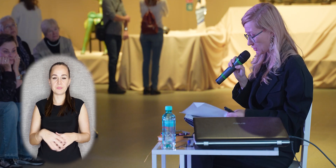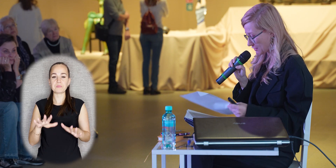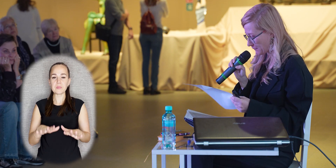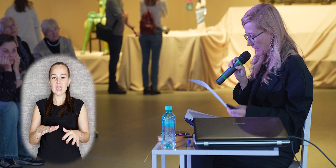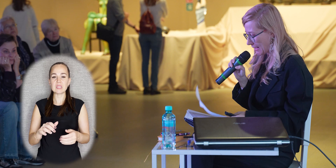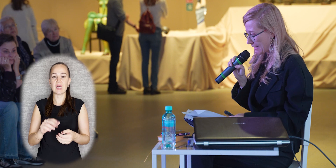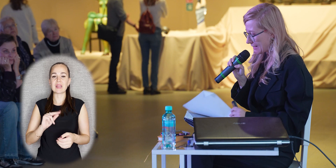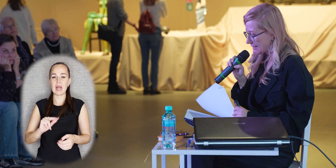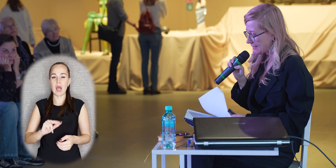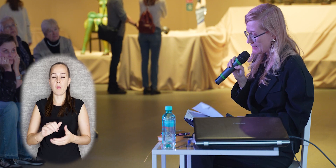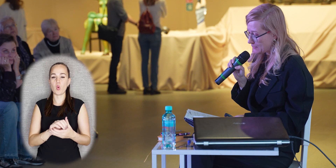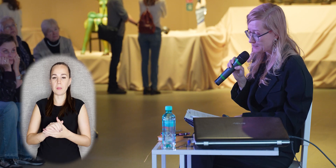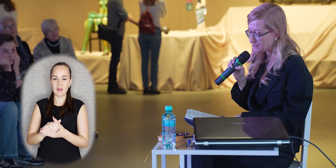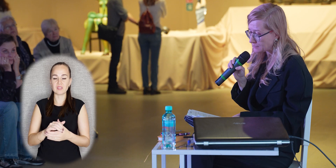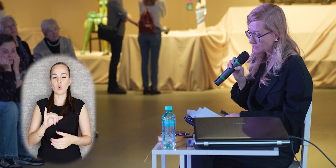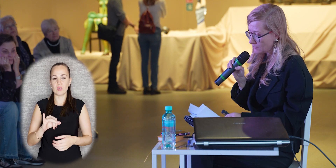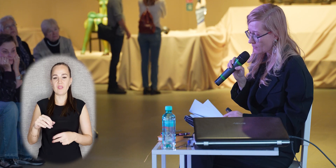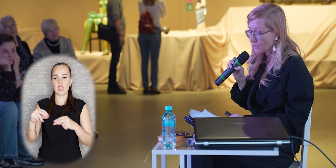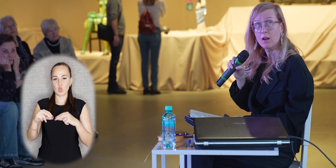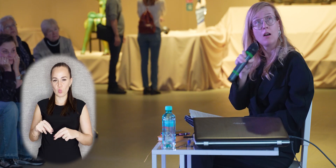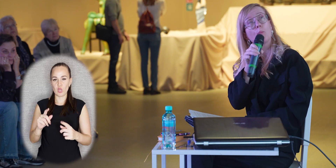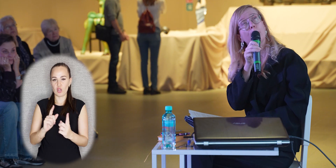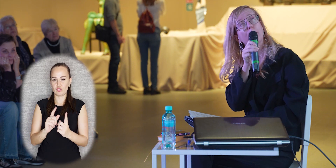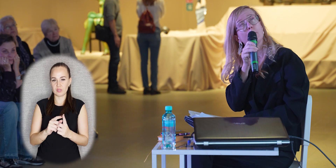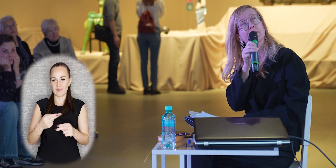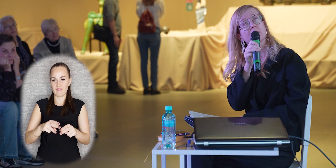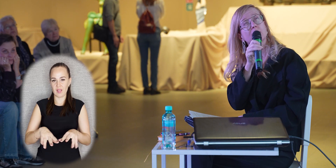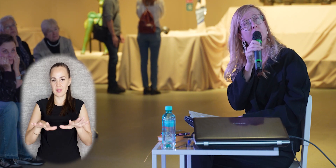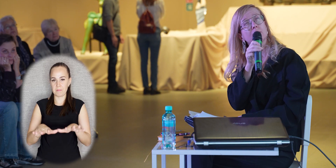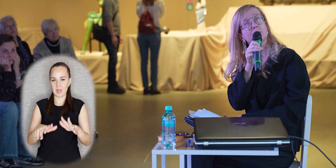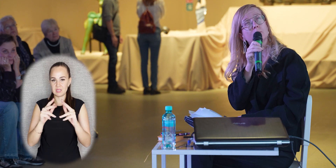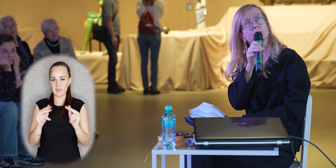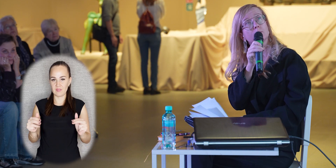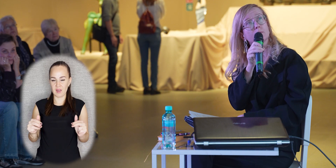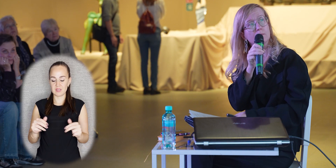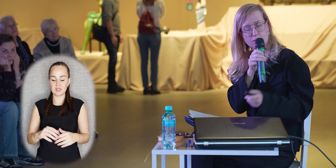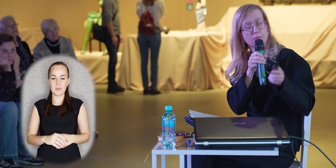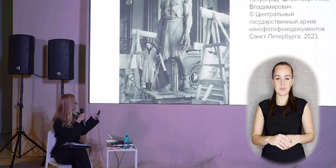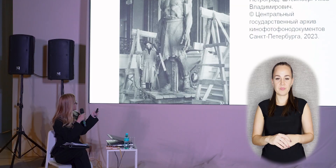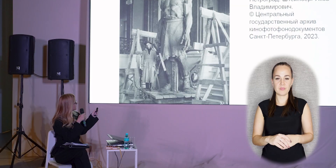трудящихся. И памятник...